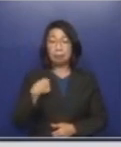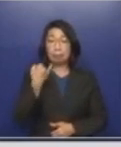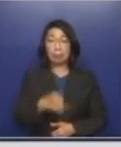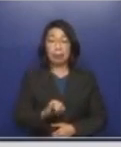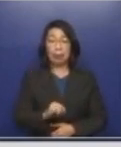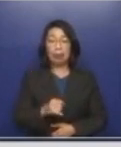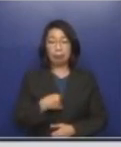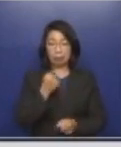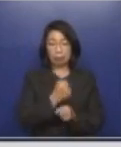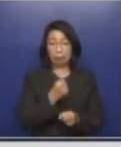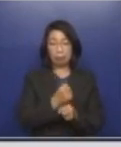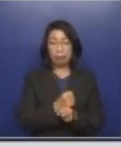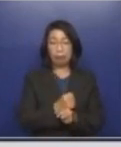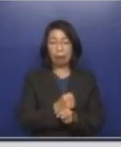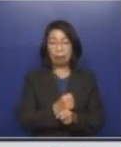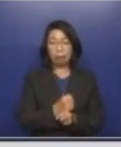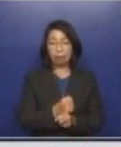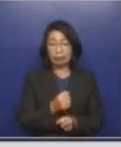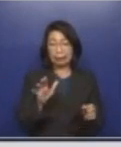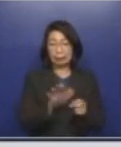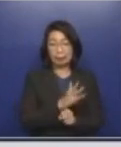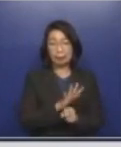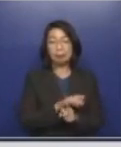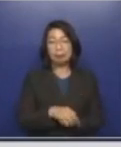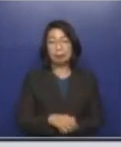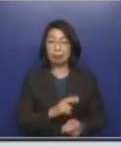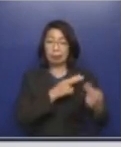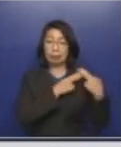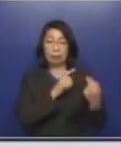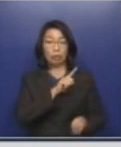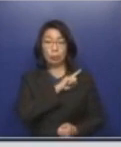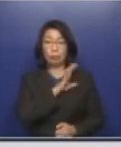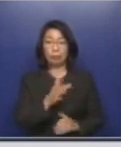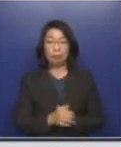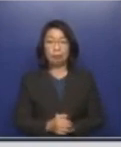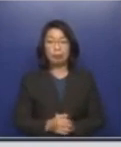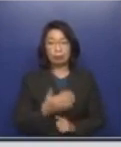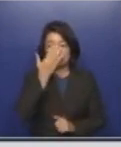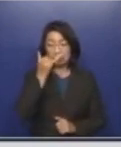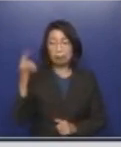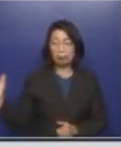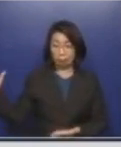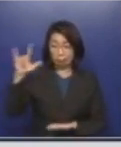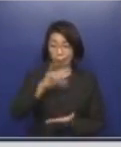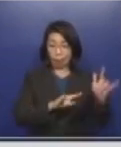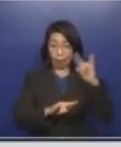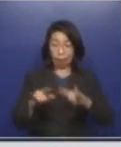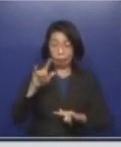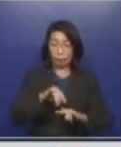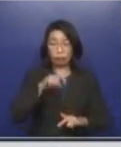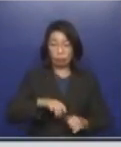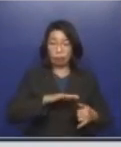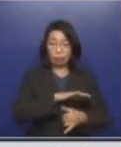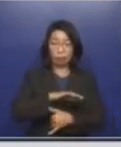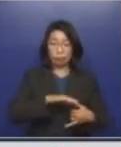ออะไรครับเขาถูกวิพากษ์วิจารณ์ประเด็นว่าเอาให้คนที่เข้ามาในประเทศเนี่ยครับจะต้องถูกกัก